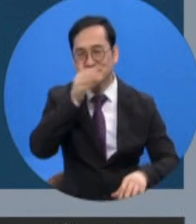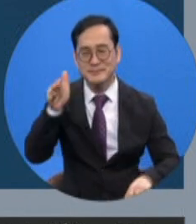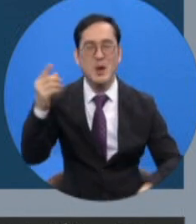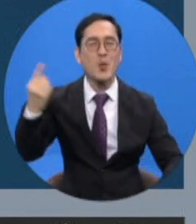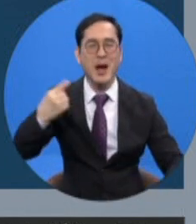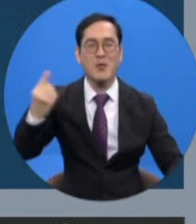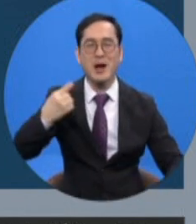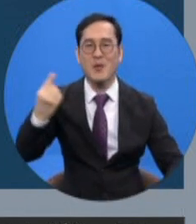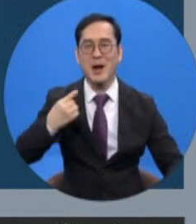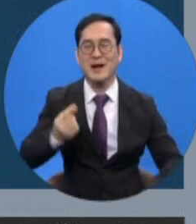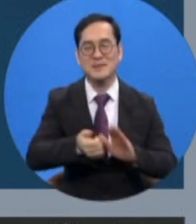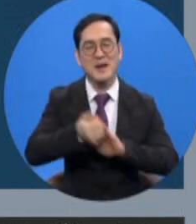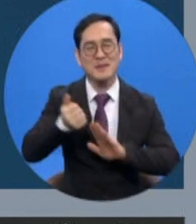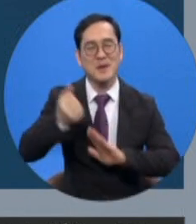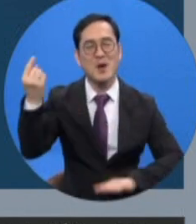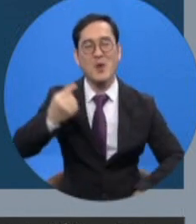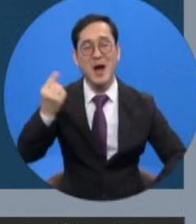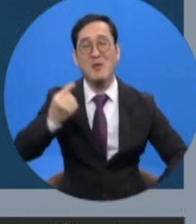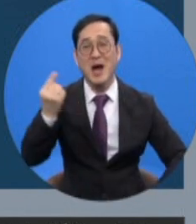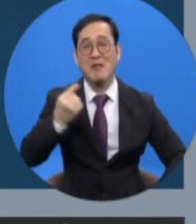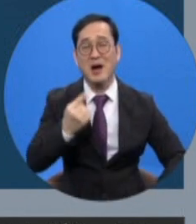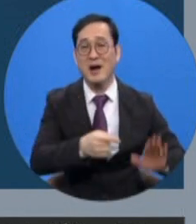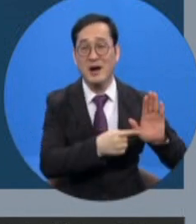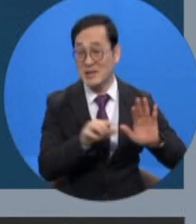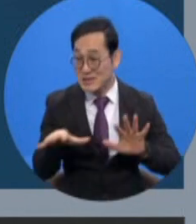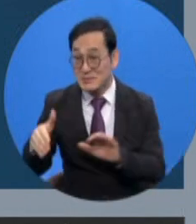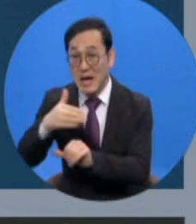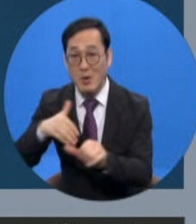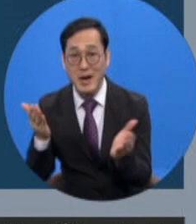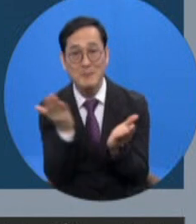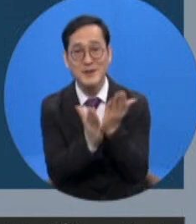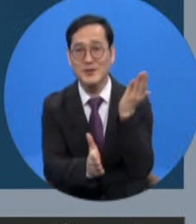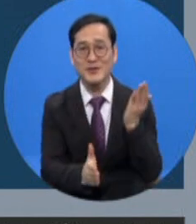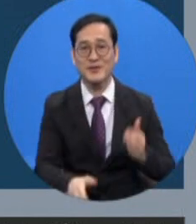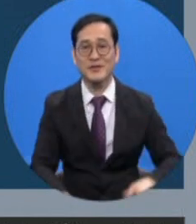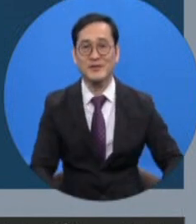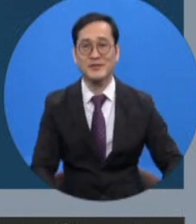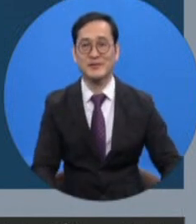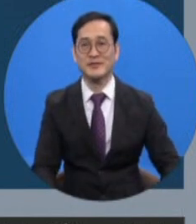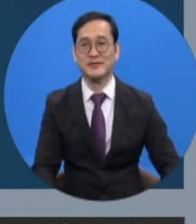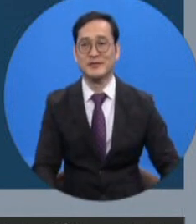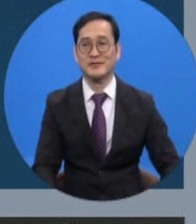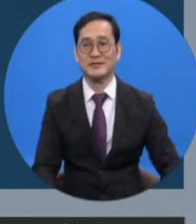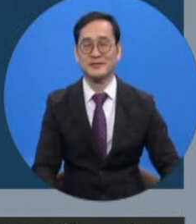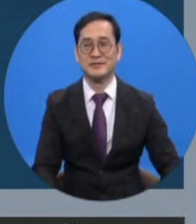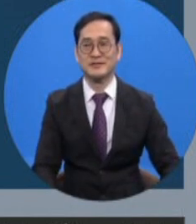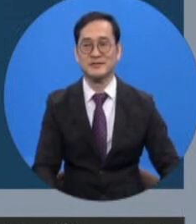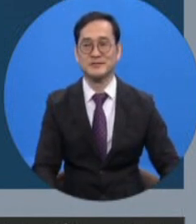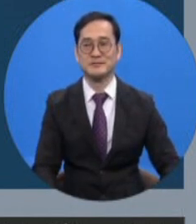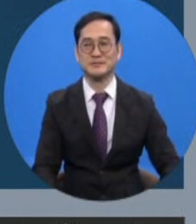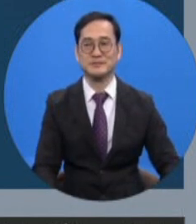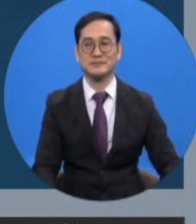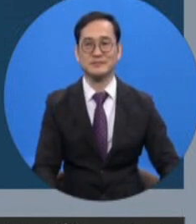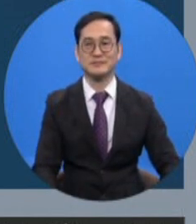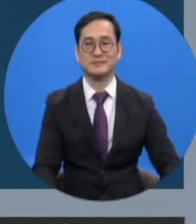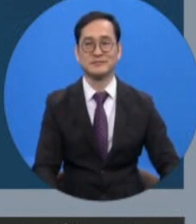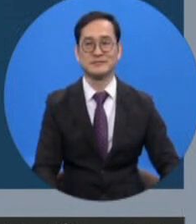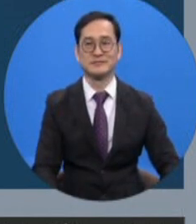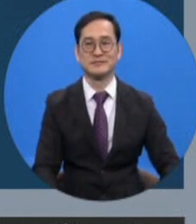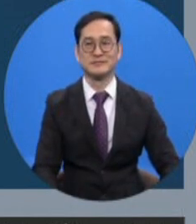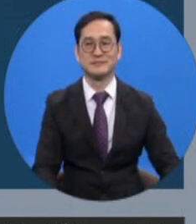올랐다. 라는 지금 상황과 너무나도 동떨어진 말씀이 대통령 부부의